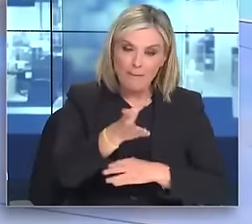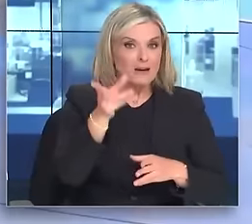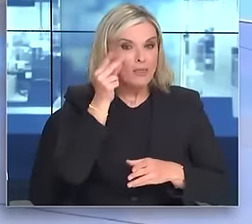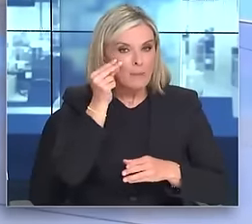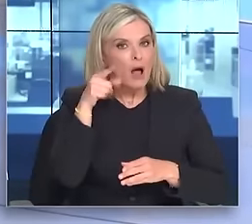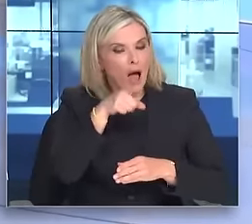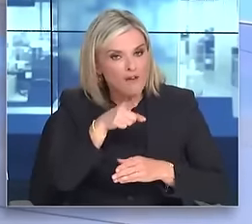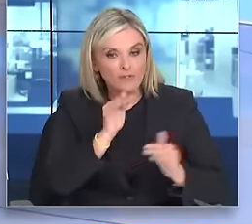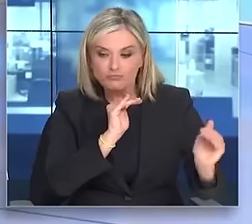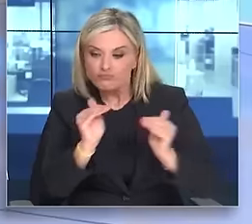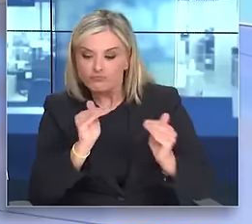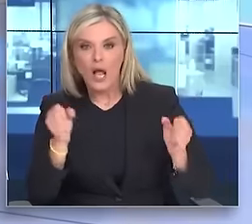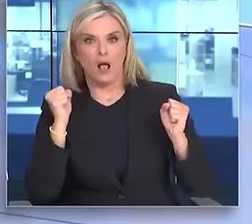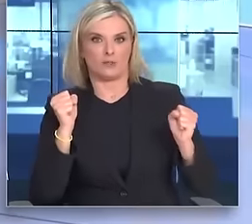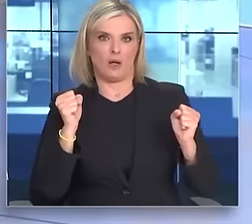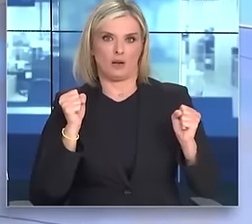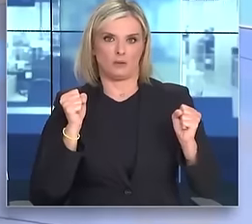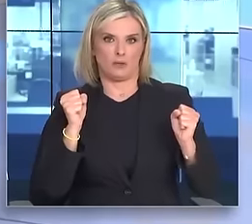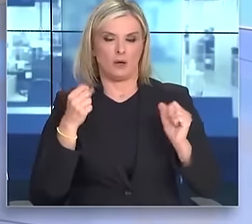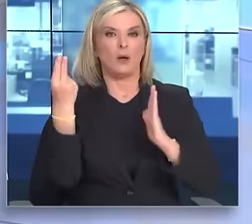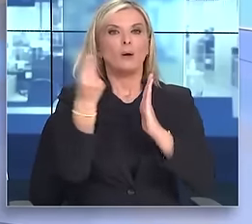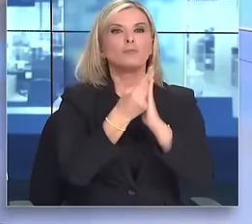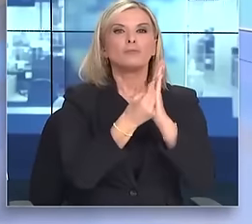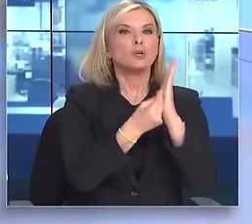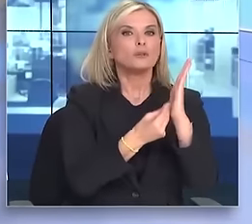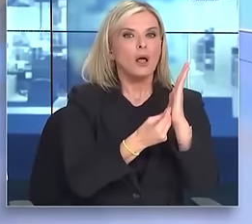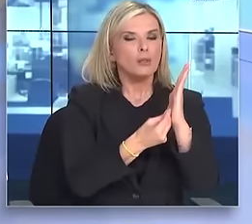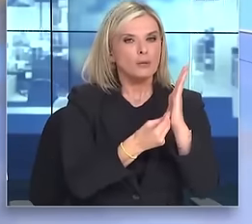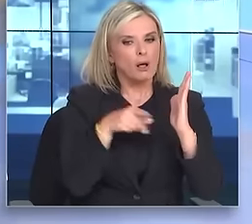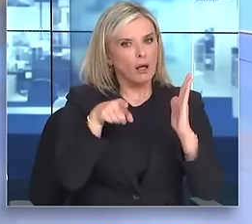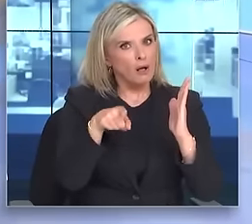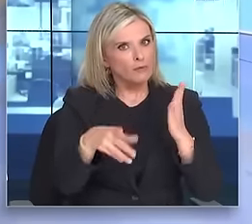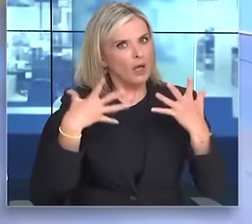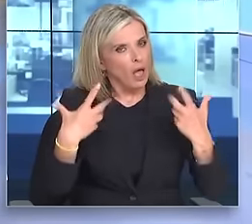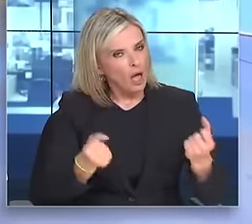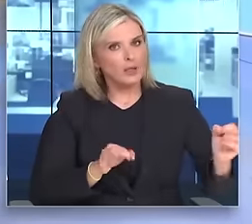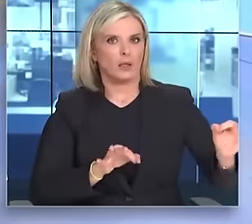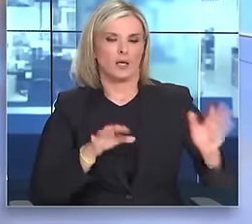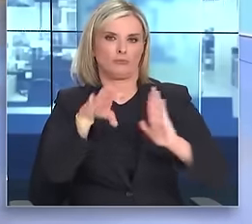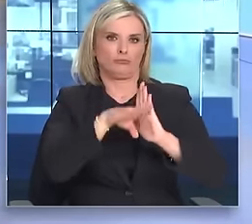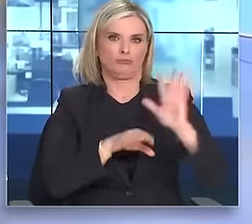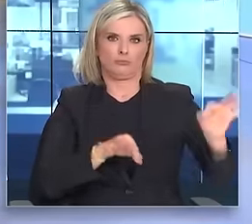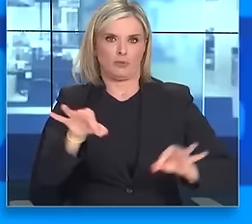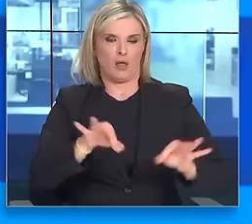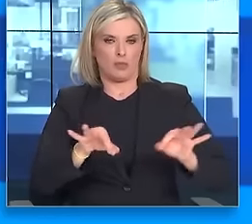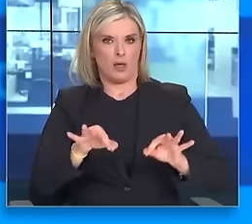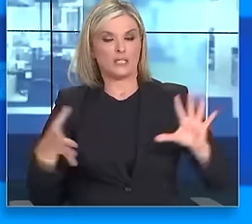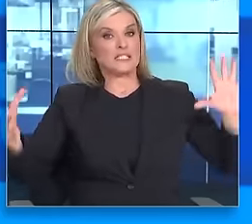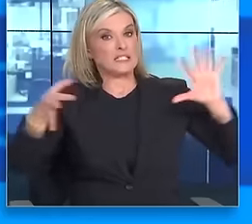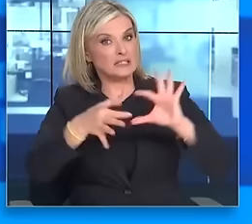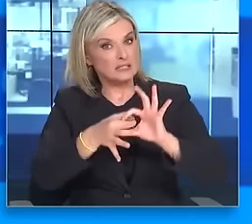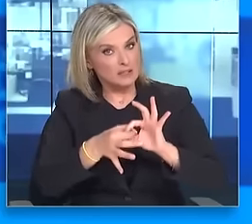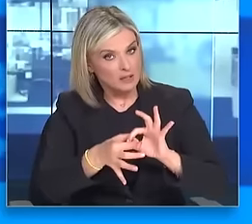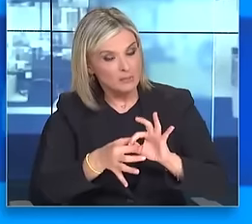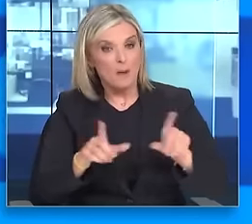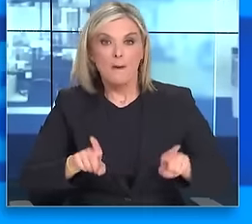τελικό του conference. Είναι μια επιχείρηση που έχει τις προκλήσεις της, αλλά έχω απόλυτη εμπιστοσύνη στην ελληνική αστυνομία, η οποία σε